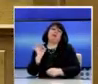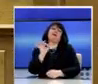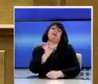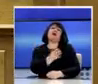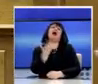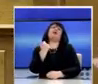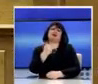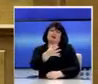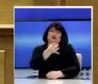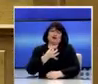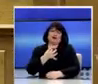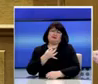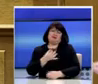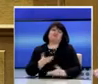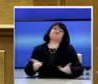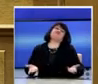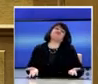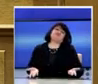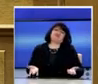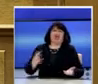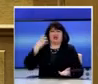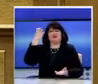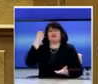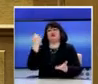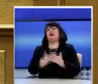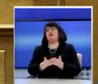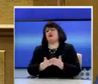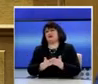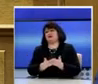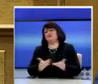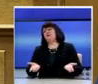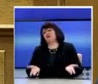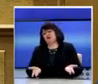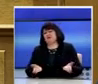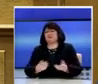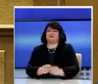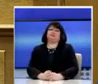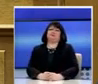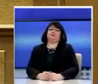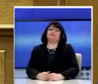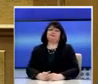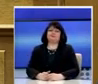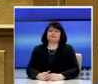λεωφορεία. Είναι επιστημονικά τεκμηριωμένο.